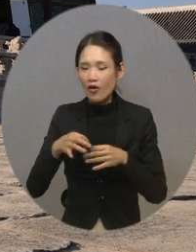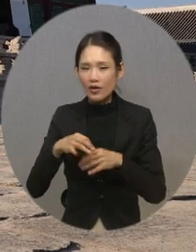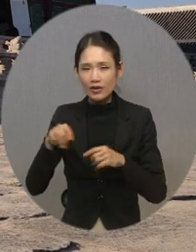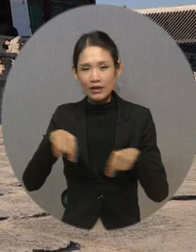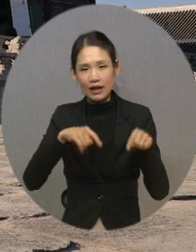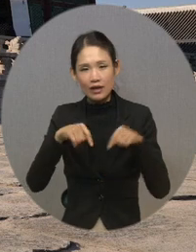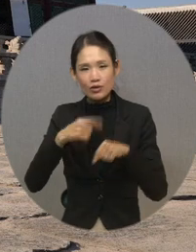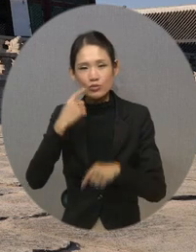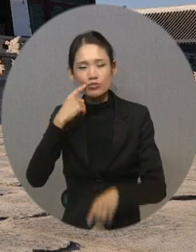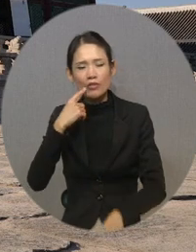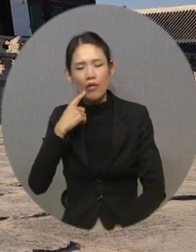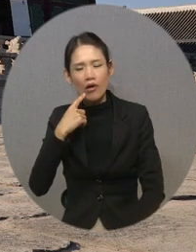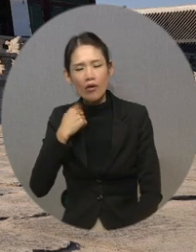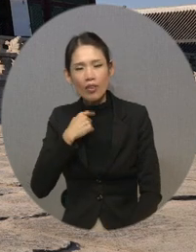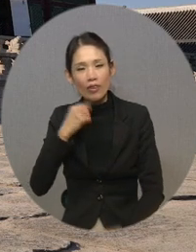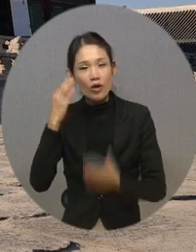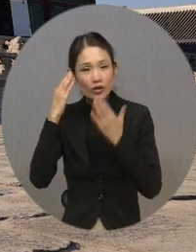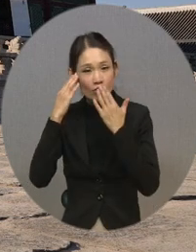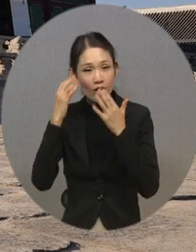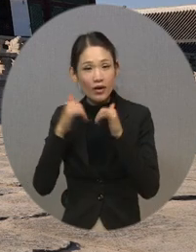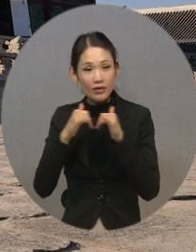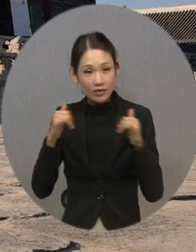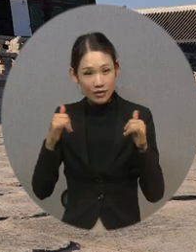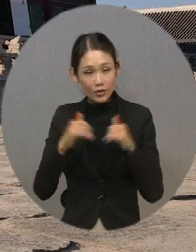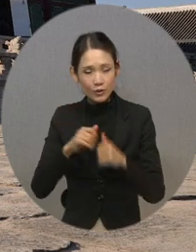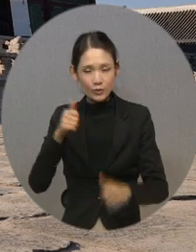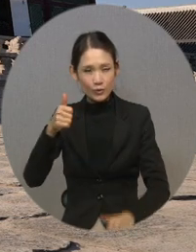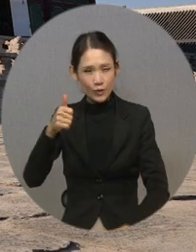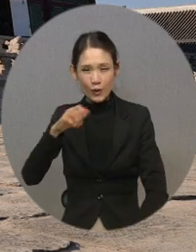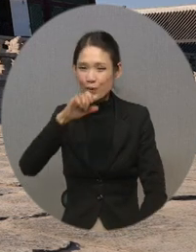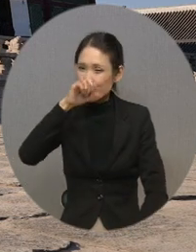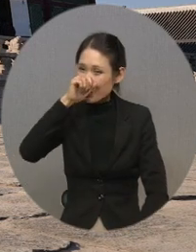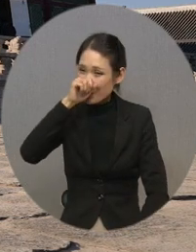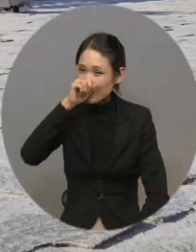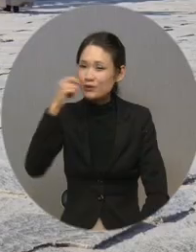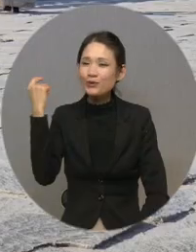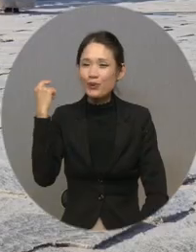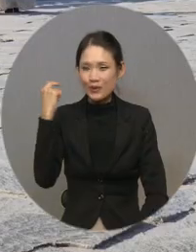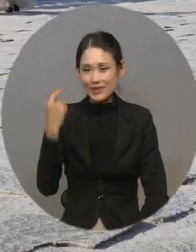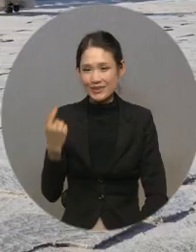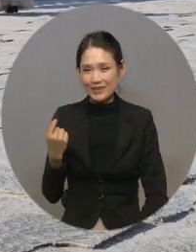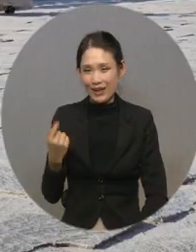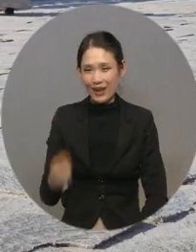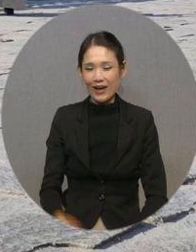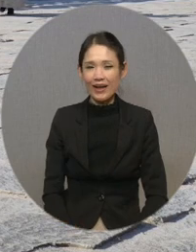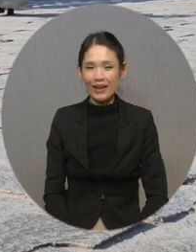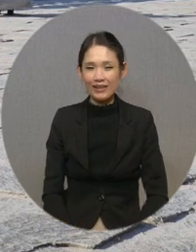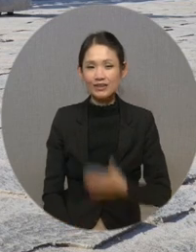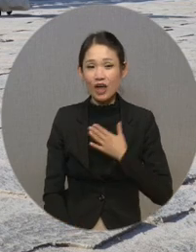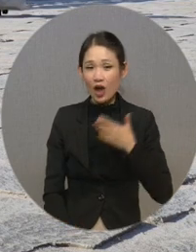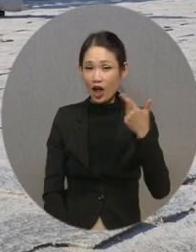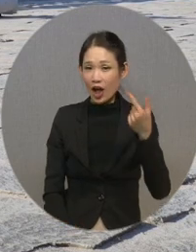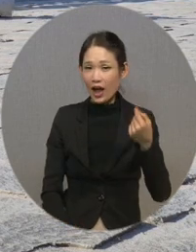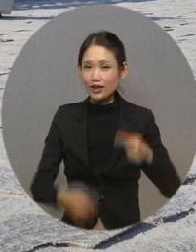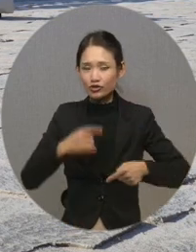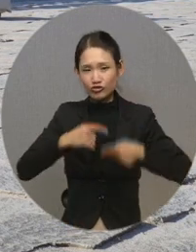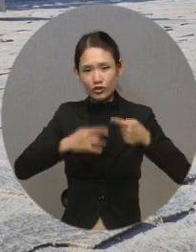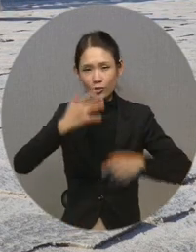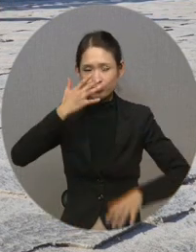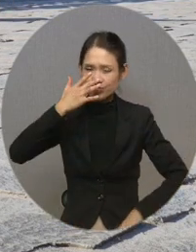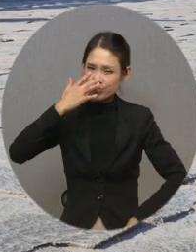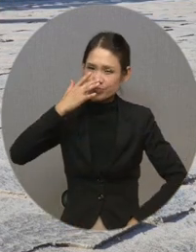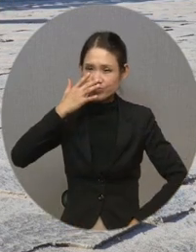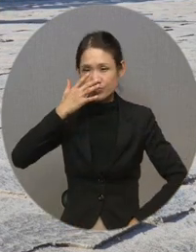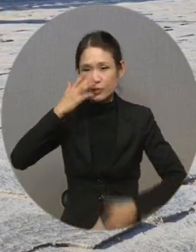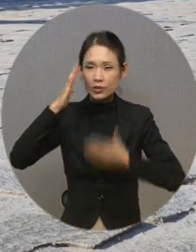부러워하셨던 청각장애인 분들은 굿 뉴스가 아닐까 생각이 됩니다. 그리고 저같이 수어를